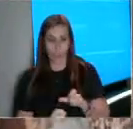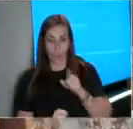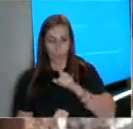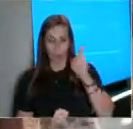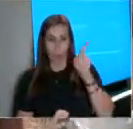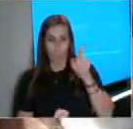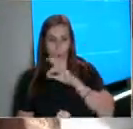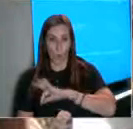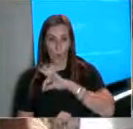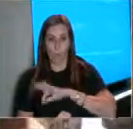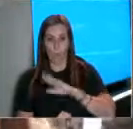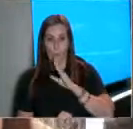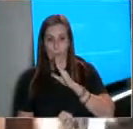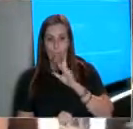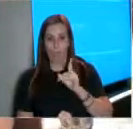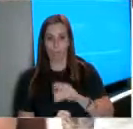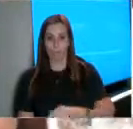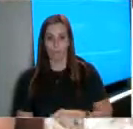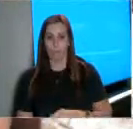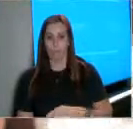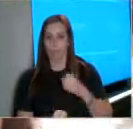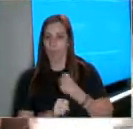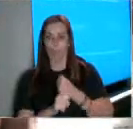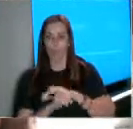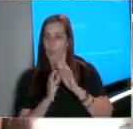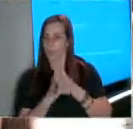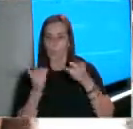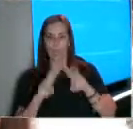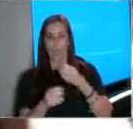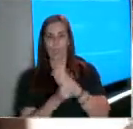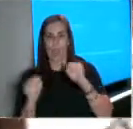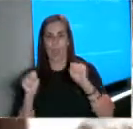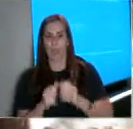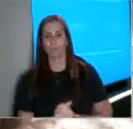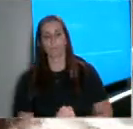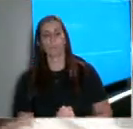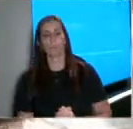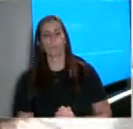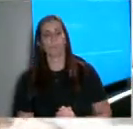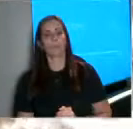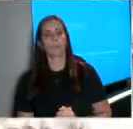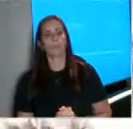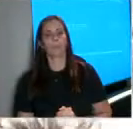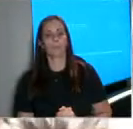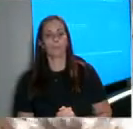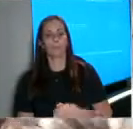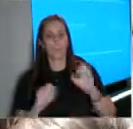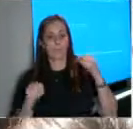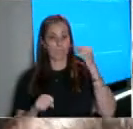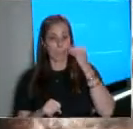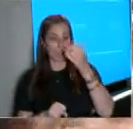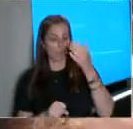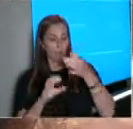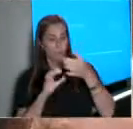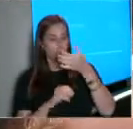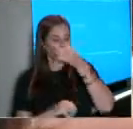שם לבעיה כזאת, לעשות ככל שניתן לשחרר אותו. הבנתי. טראמפ זנח את